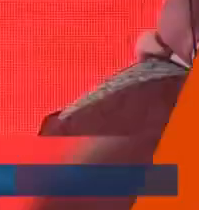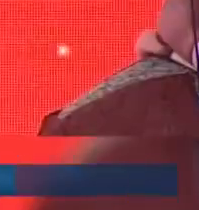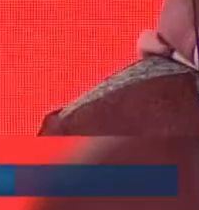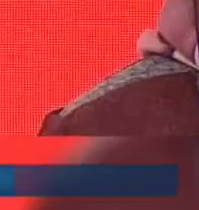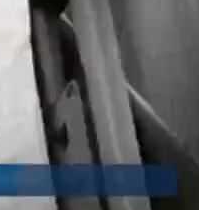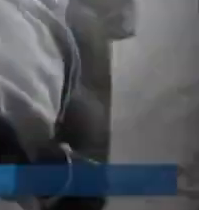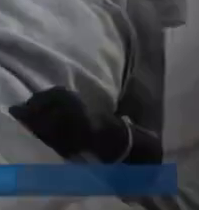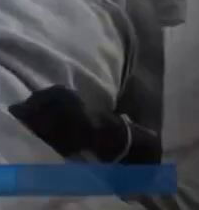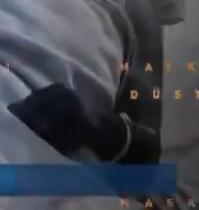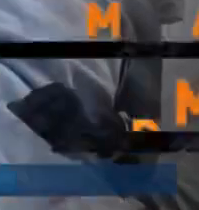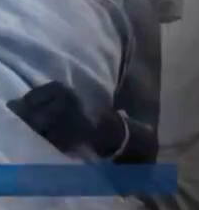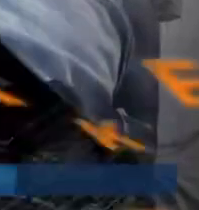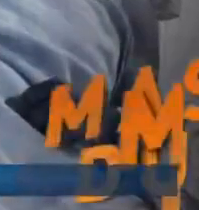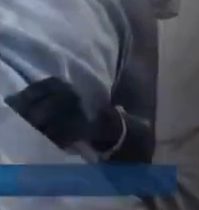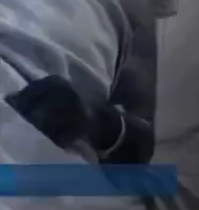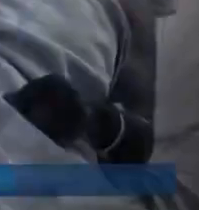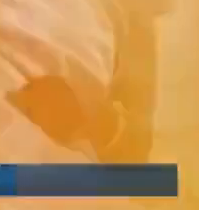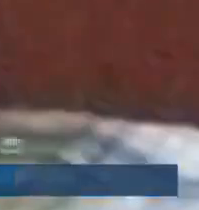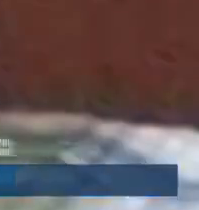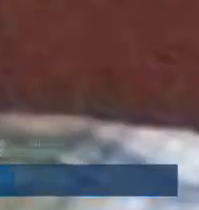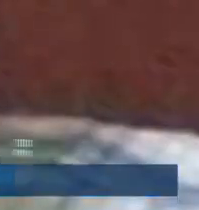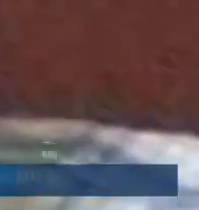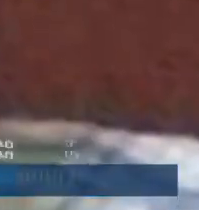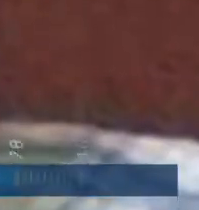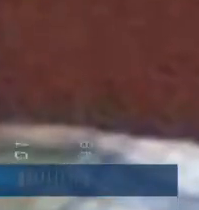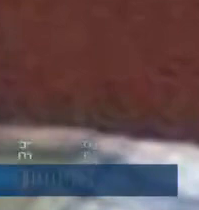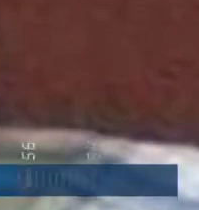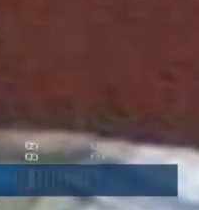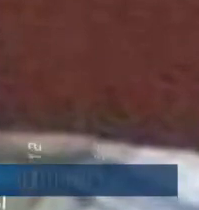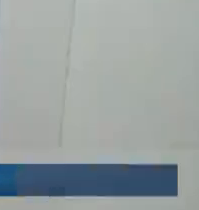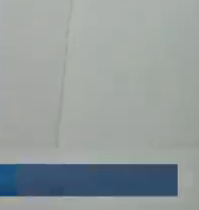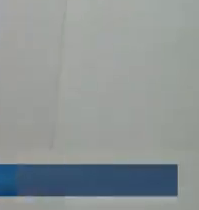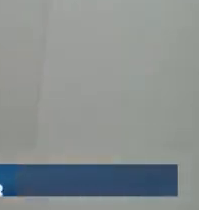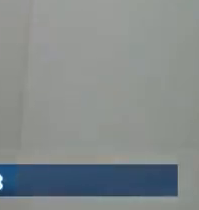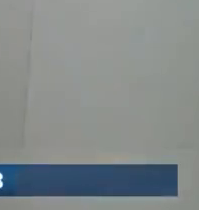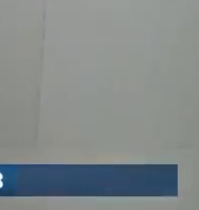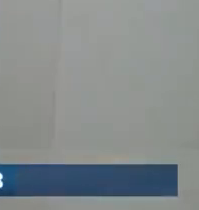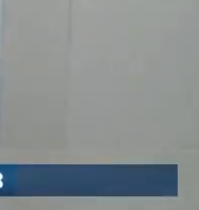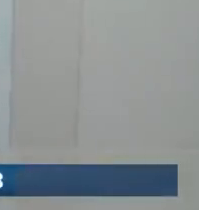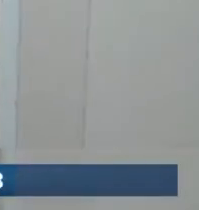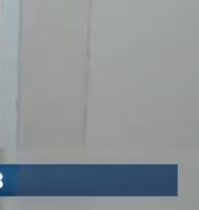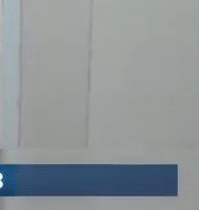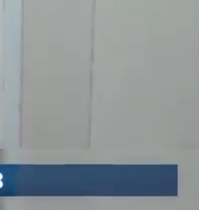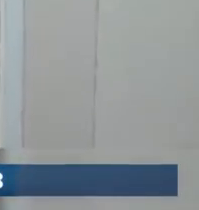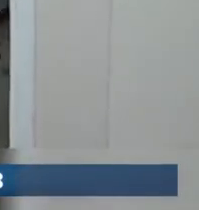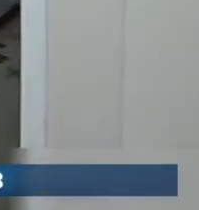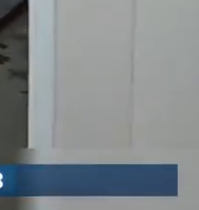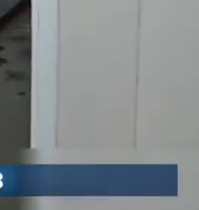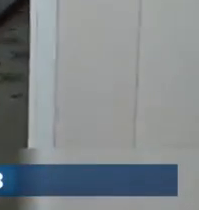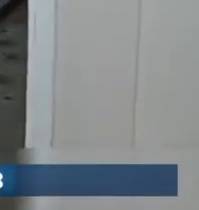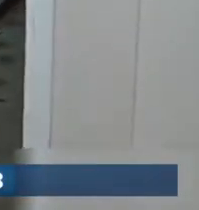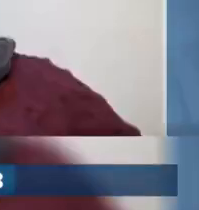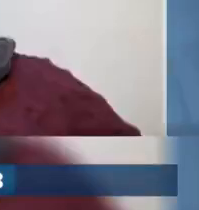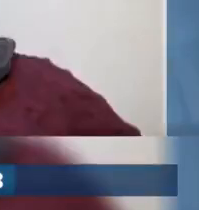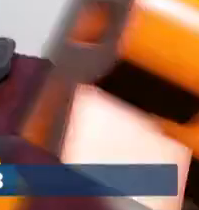değeri, bastın değeri dedi. Konuştukça baktı, her lafında köşeye sıkıştı. Sezai Harman cinayetinde